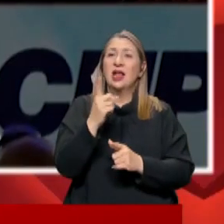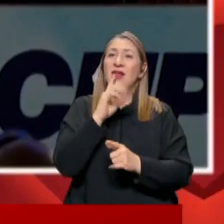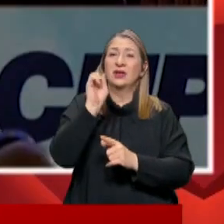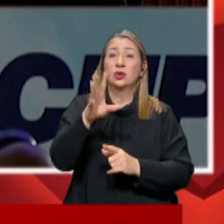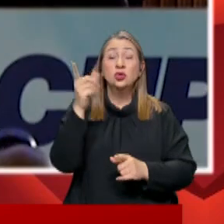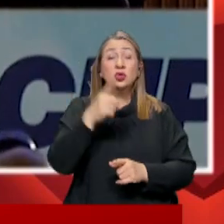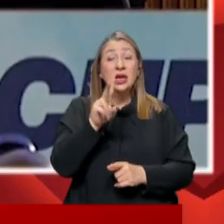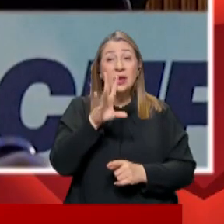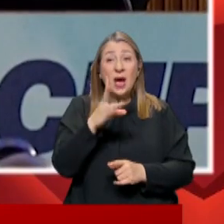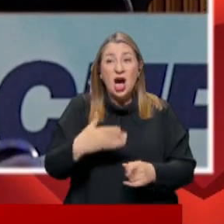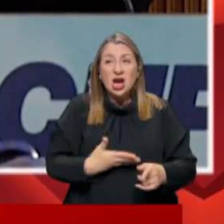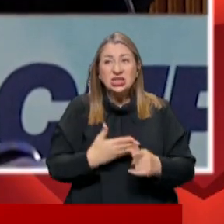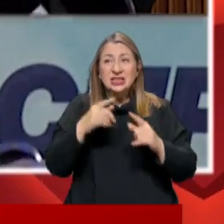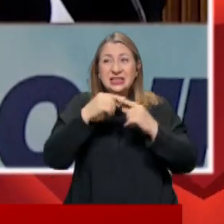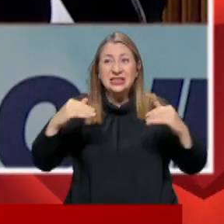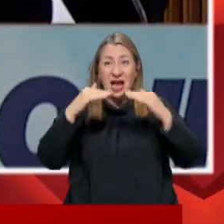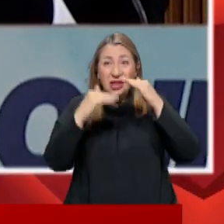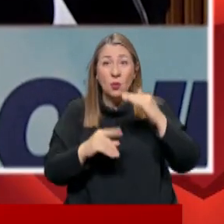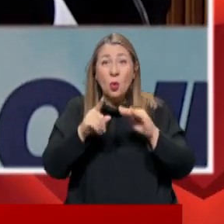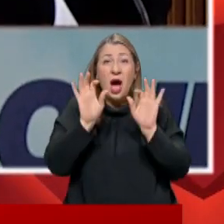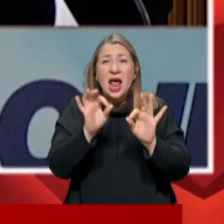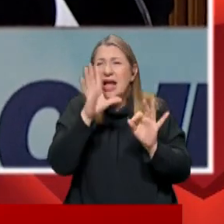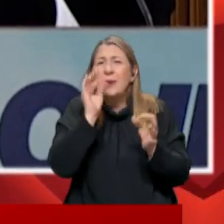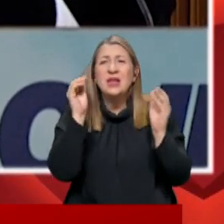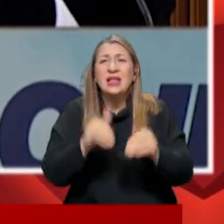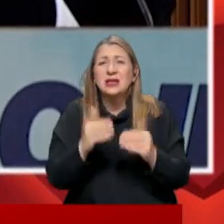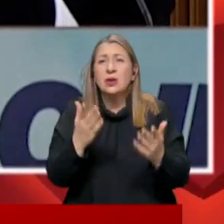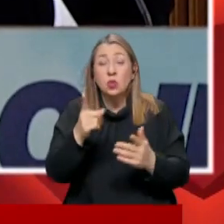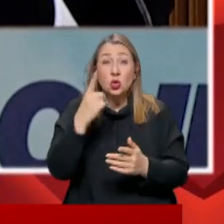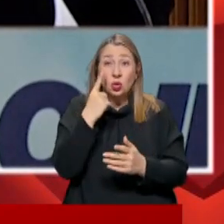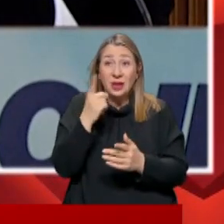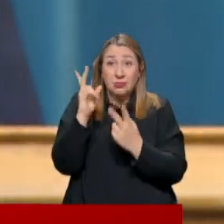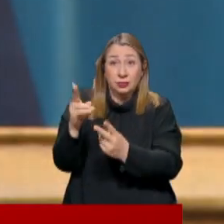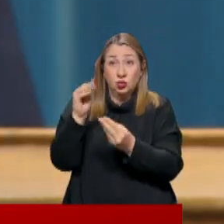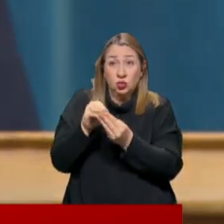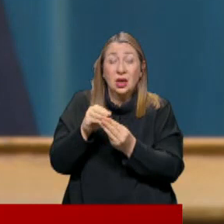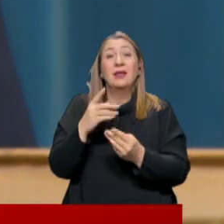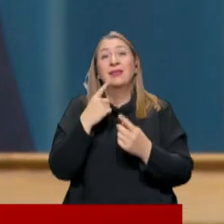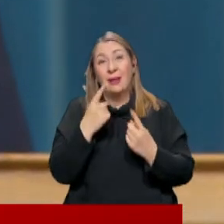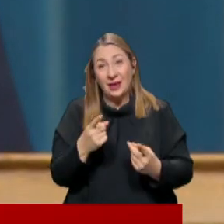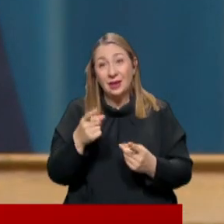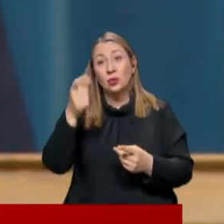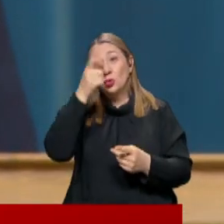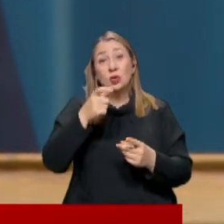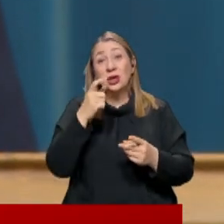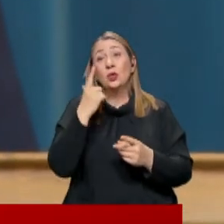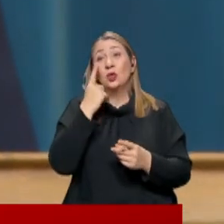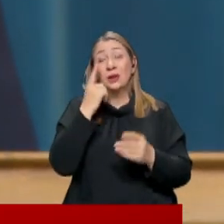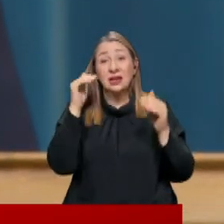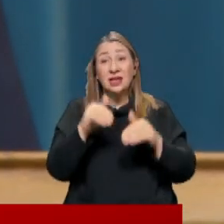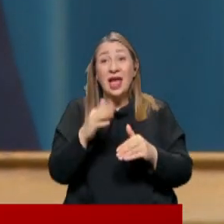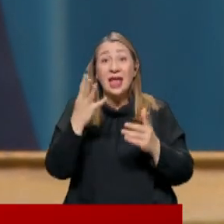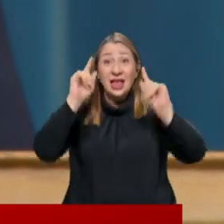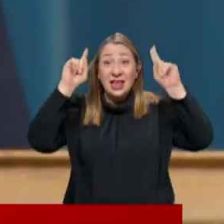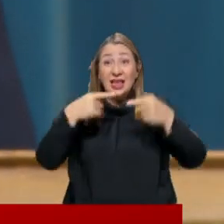yüzde 25'i açlık sınırının altında ise bu hale Türkiye'yi kim getirdi Bu hükümet getirmedim Demek ki memleketi bu hale hükümet